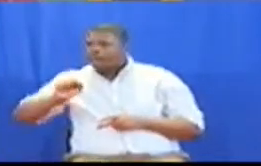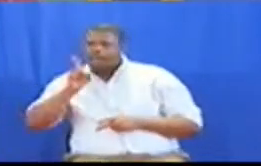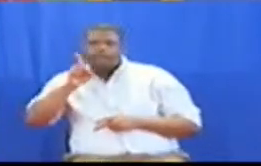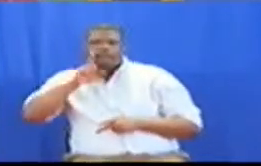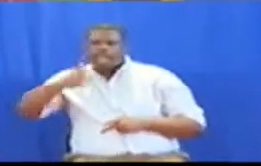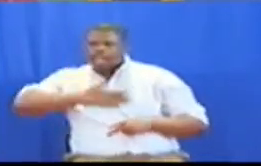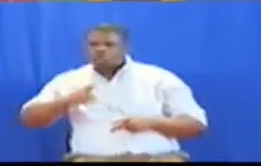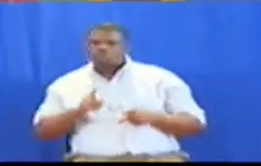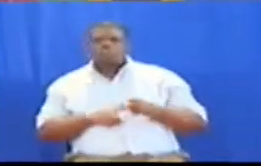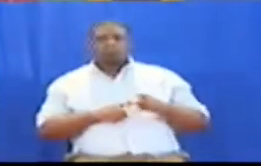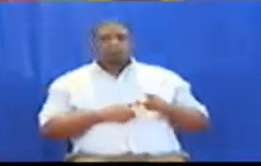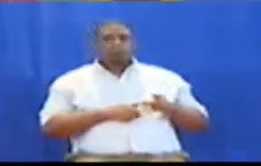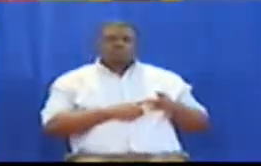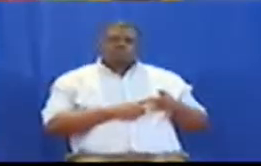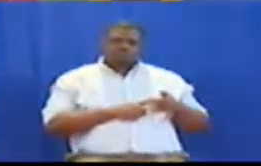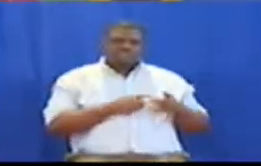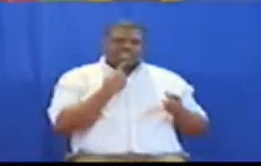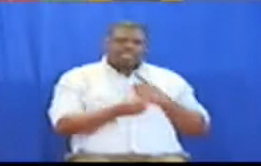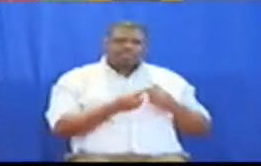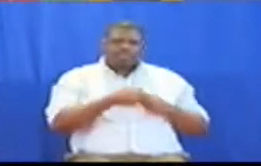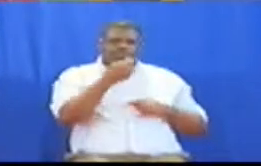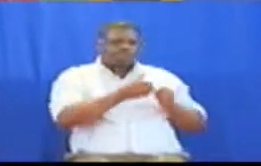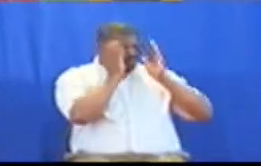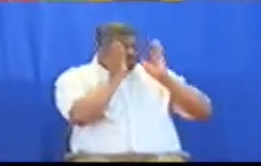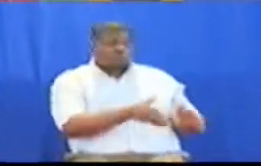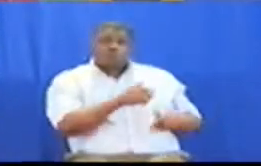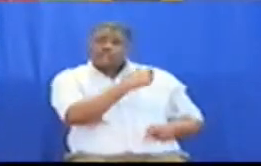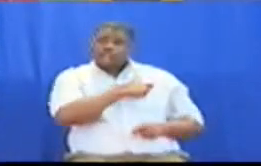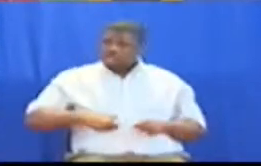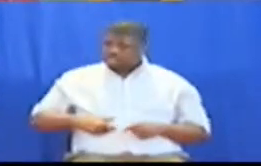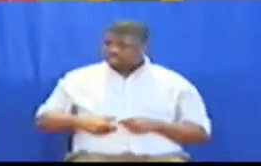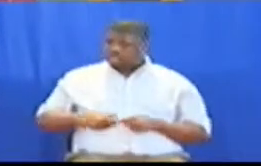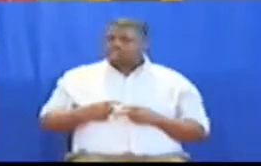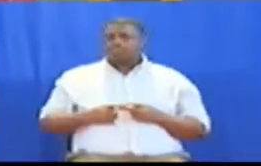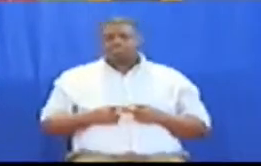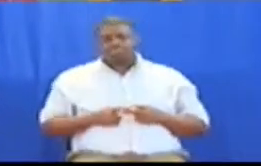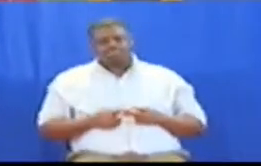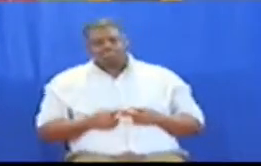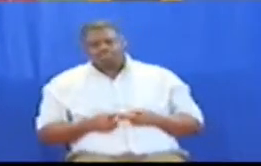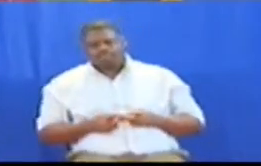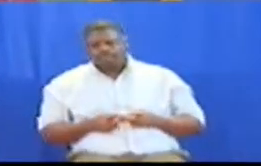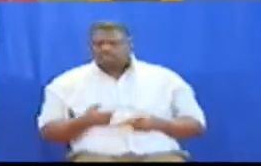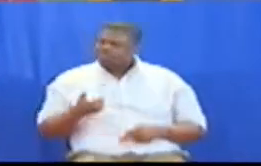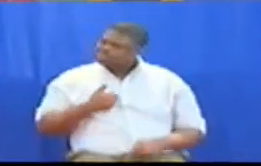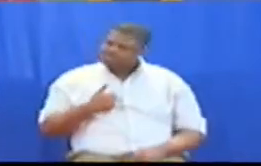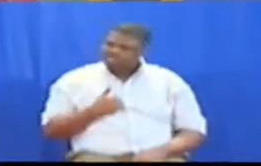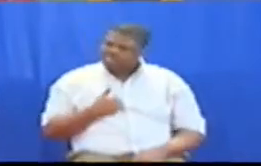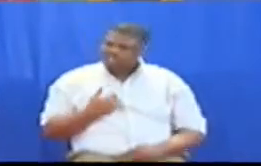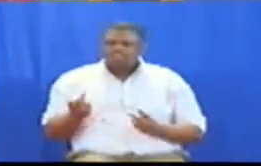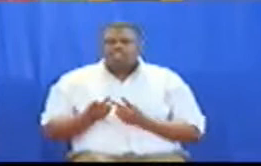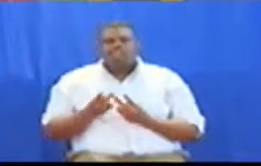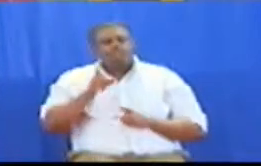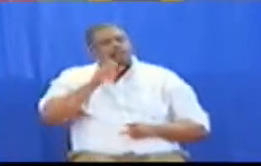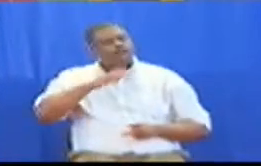Stella Ikupa mama yangu, ninataka nimpongeze Mheshimiwa Rais. Kwa sababu na mimi nikimtaja Stella Ikupa